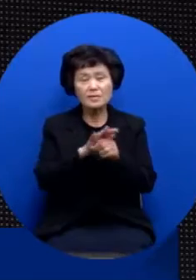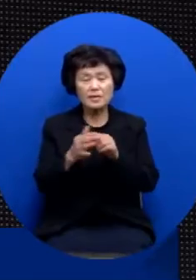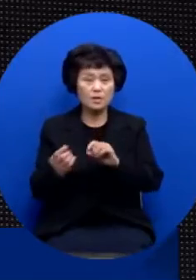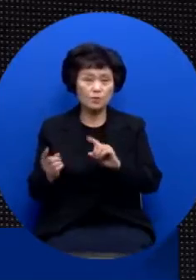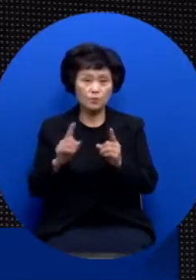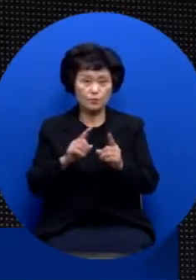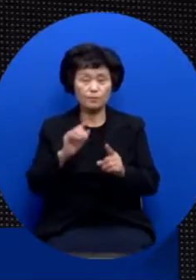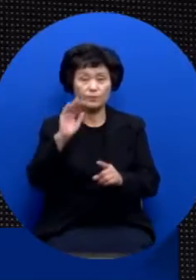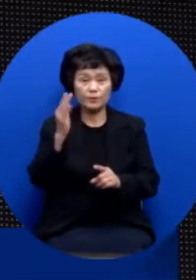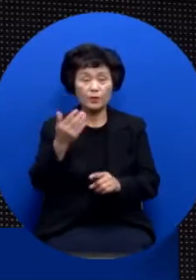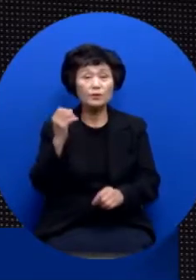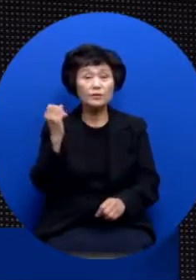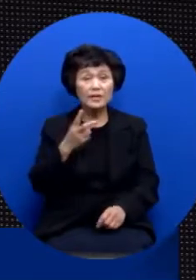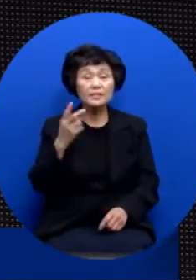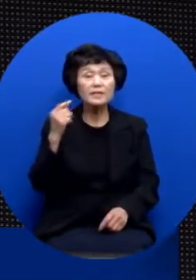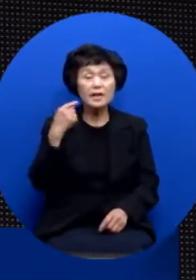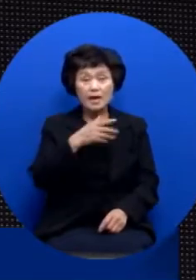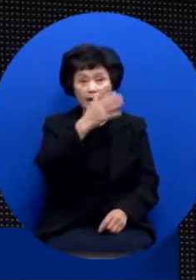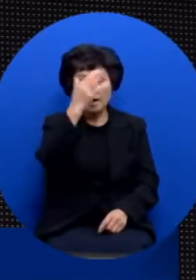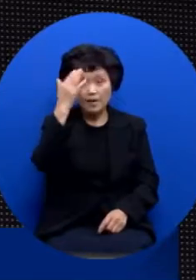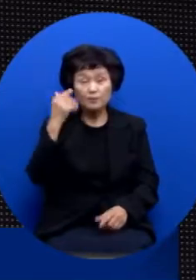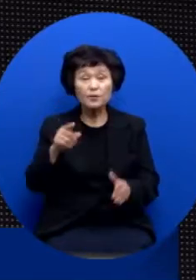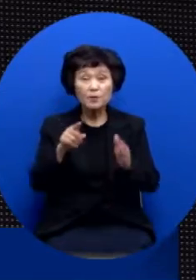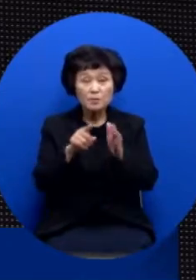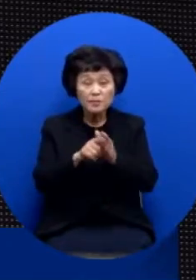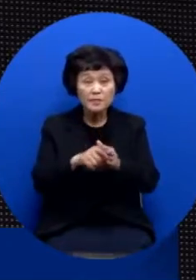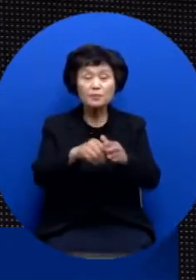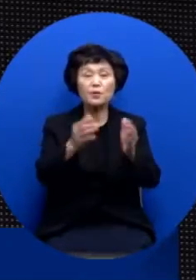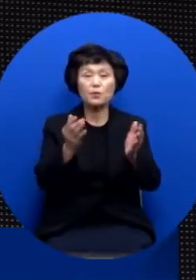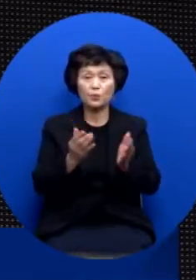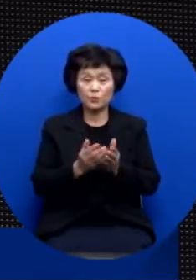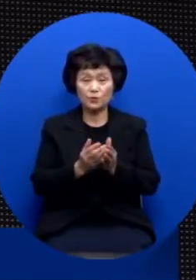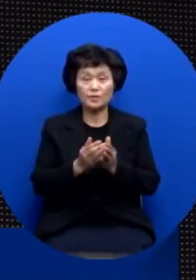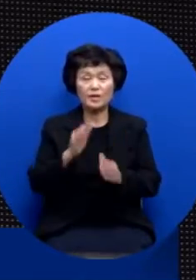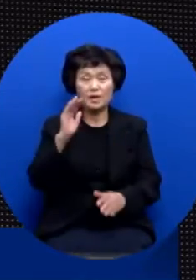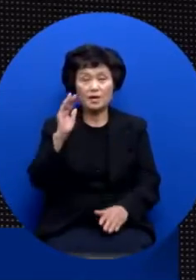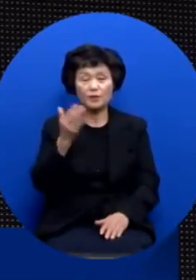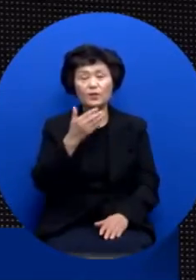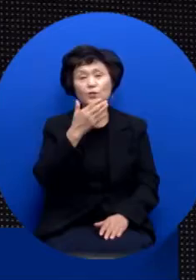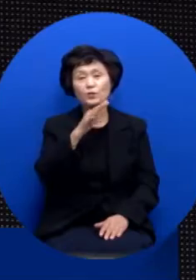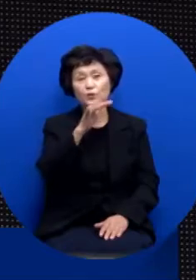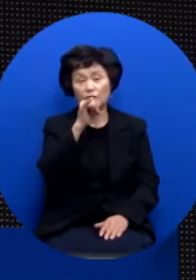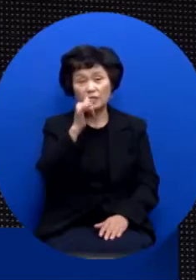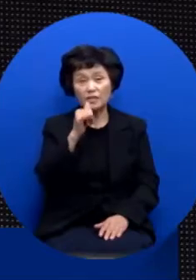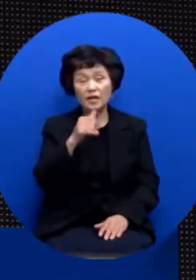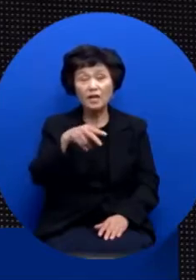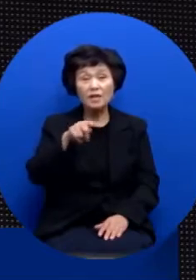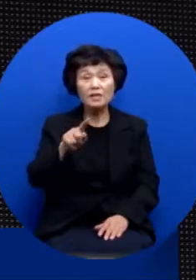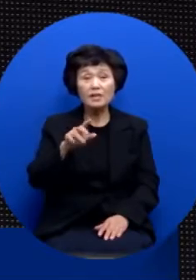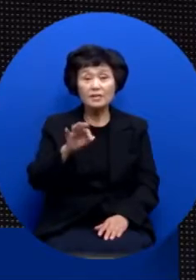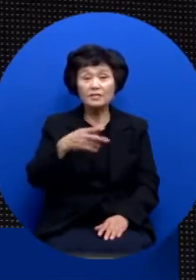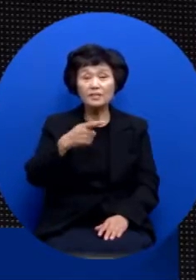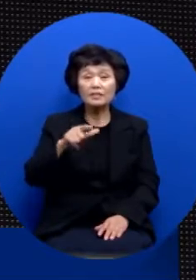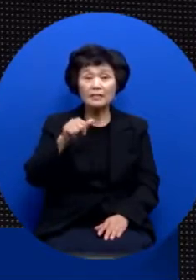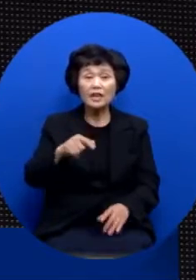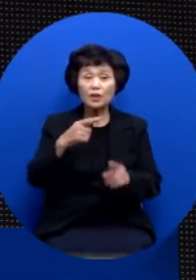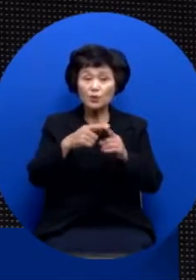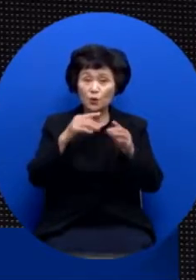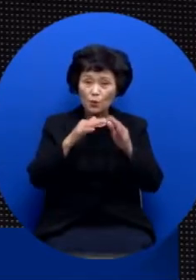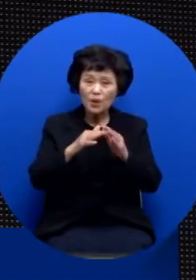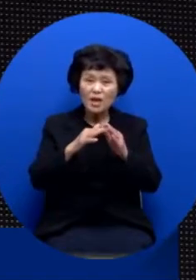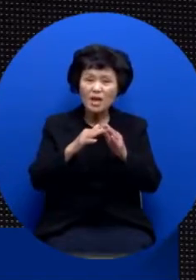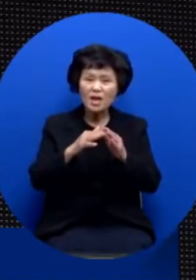신속한 판결과엄중한처벌을통해교회분열이시급히치유되고, 신자들간의사랑이회복되어 교회